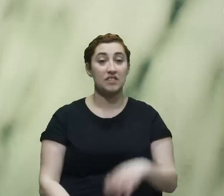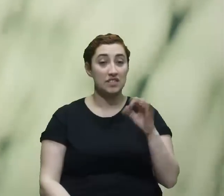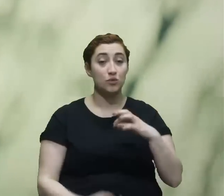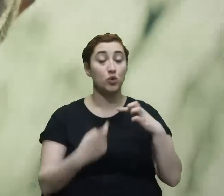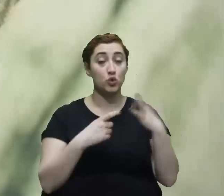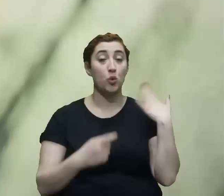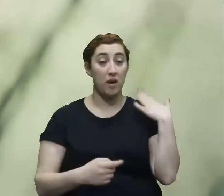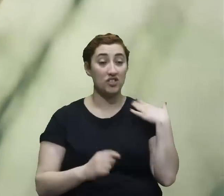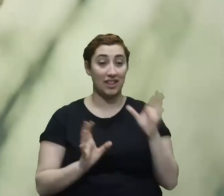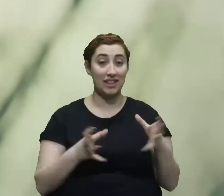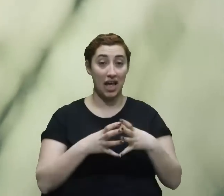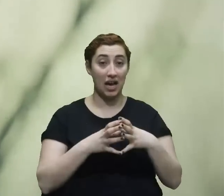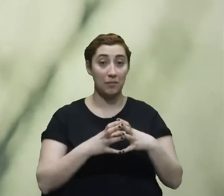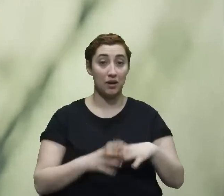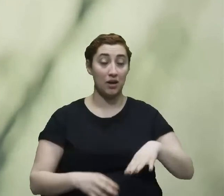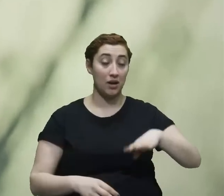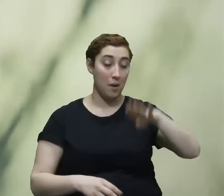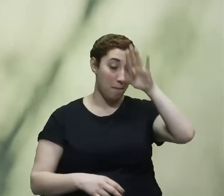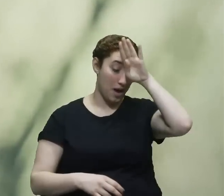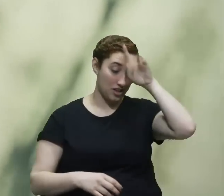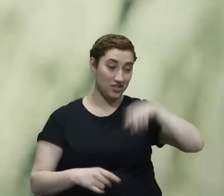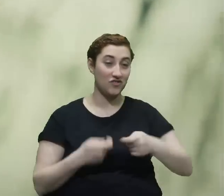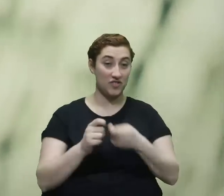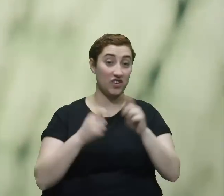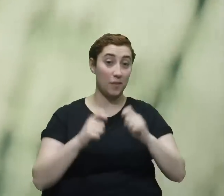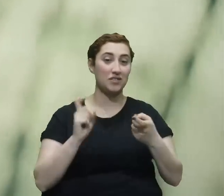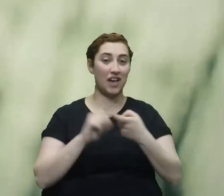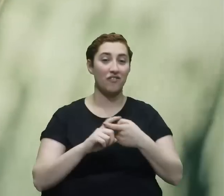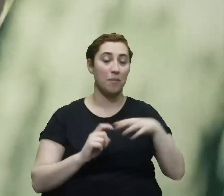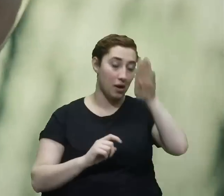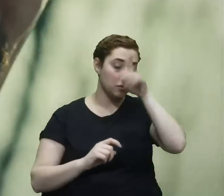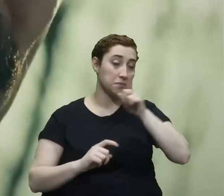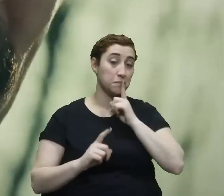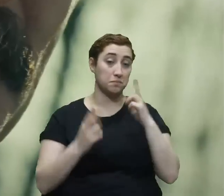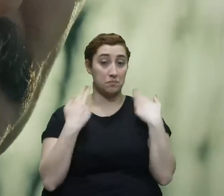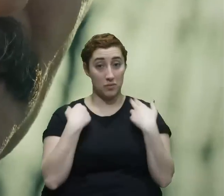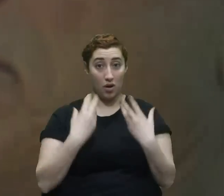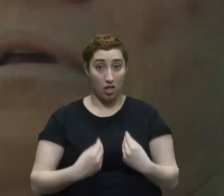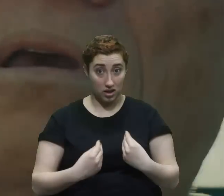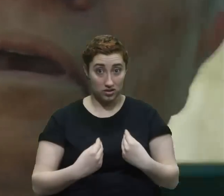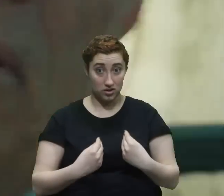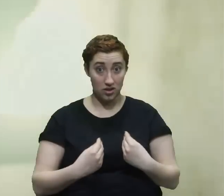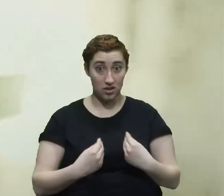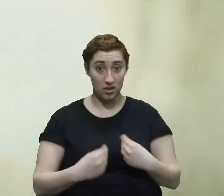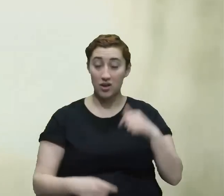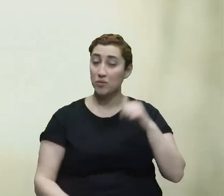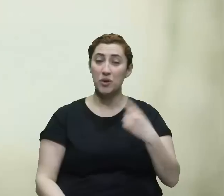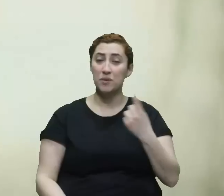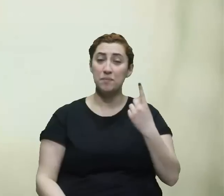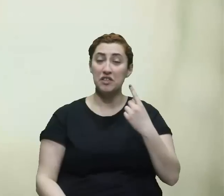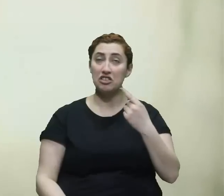Şimdi Rüştü Paşa'nın takımı padişaha buradan saldıracaklar ve geriletecekler. He? Bu